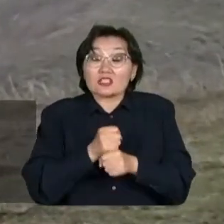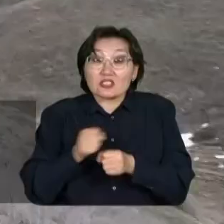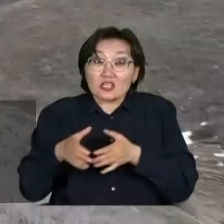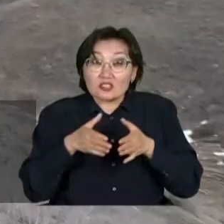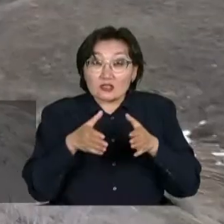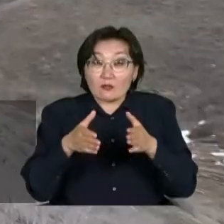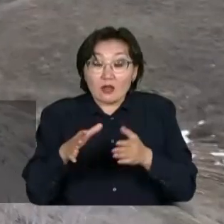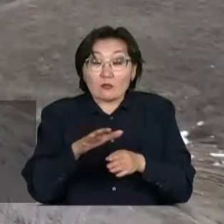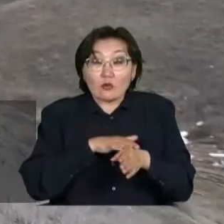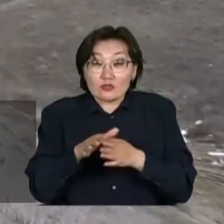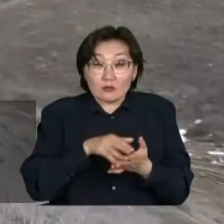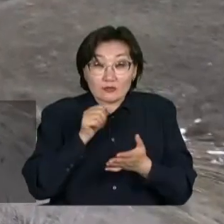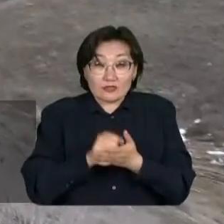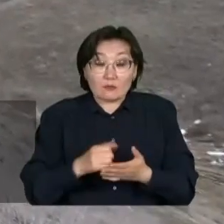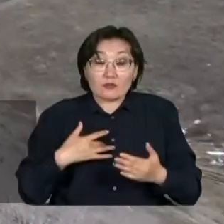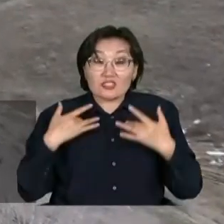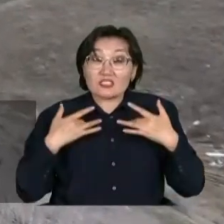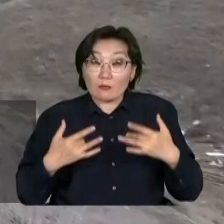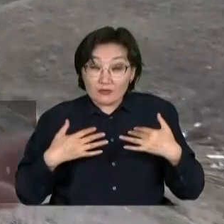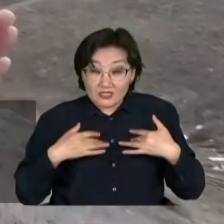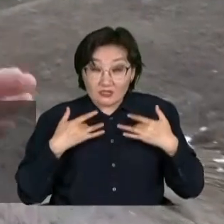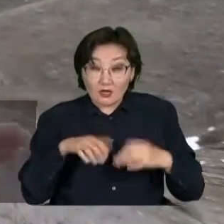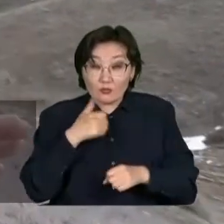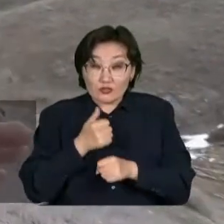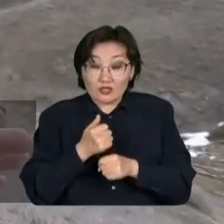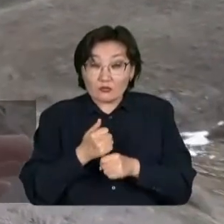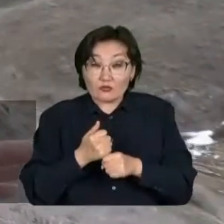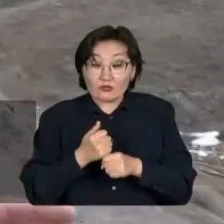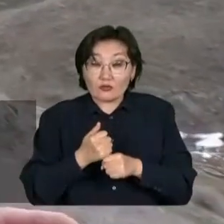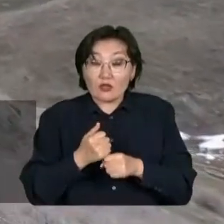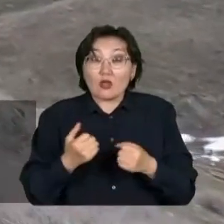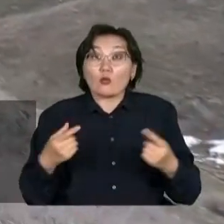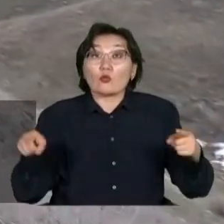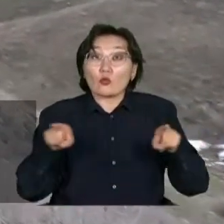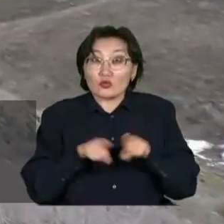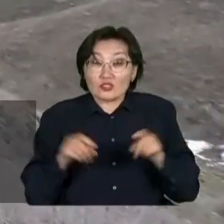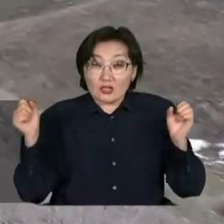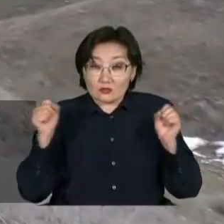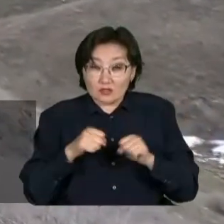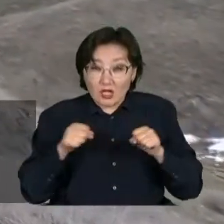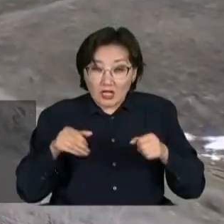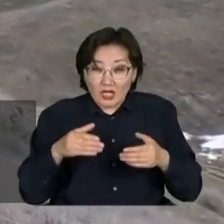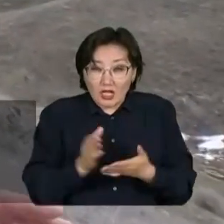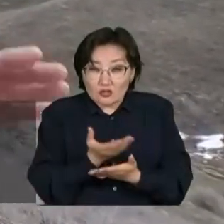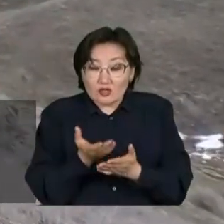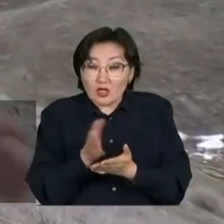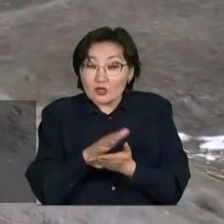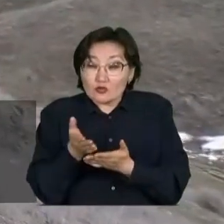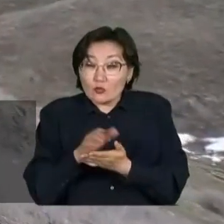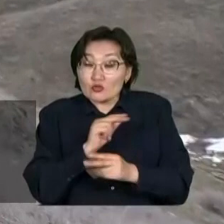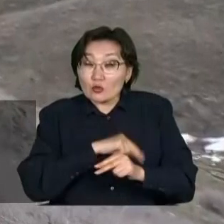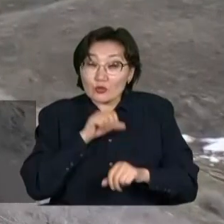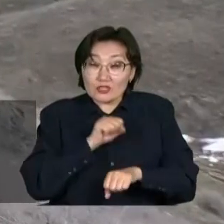кетті. Біздің талап пен ниеміз негізінде мынандай жөн жосықсыз қазуды тоқтату. Мынау